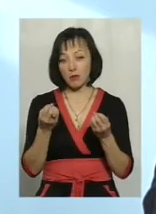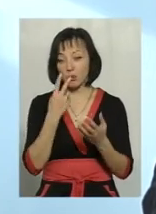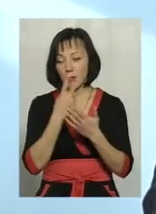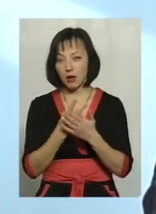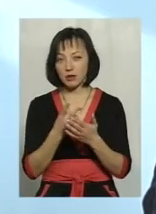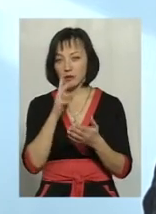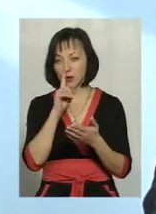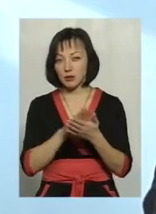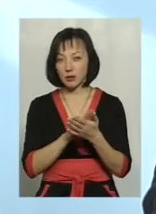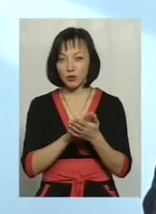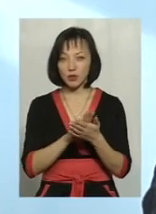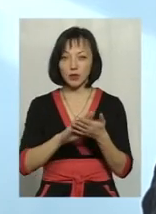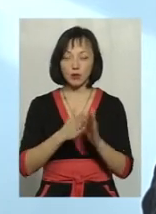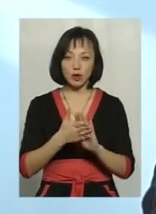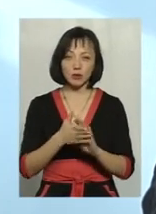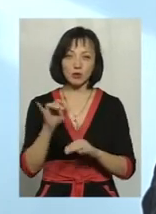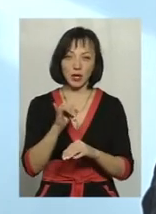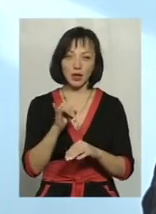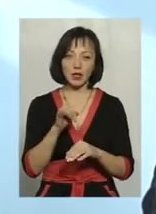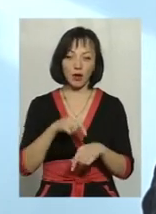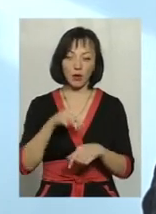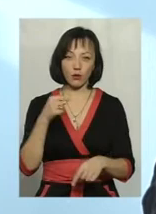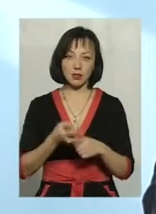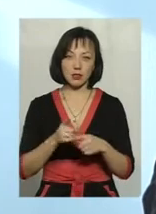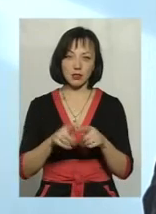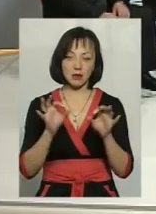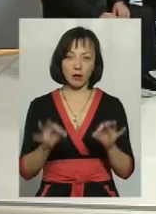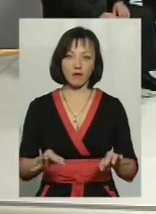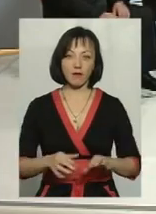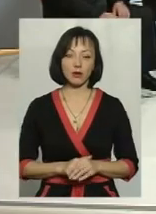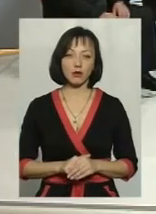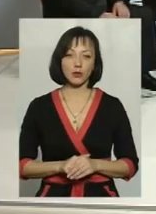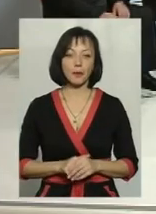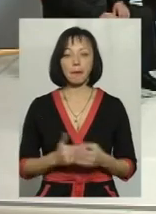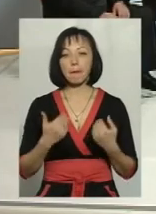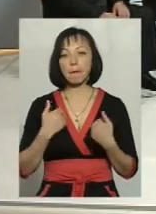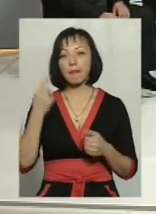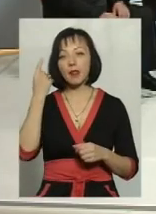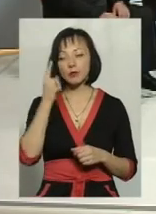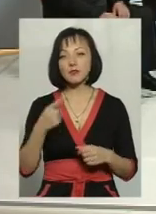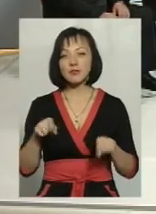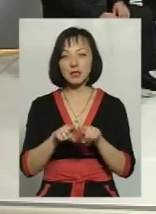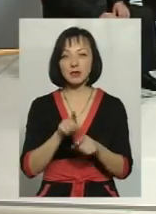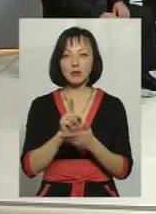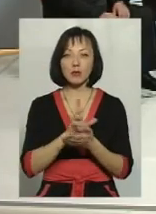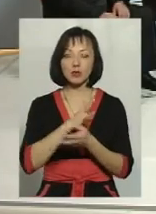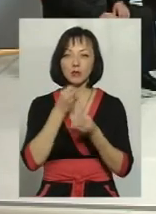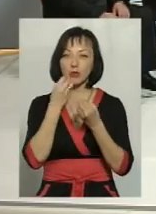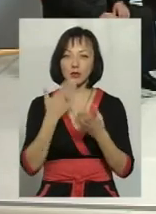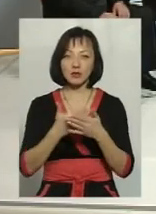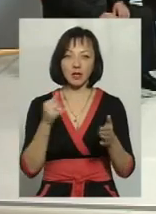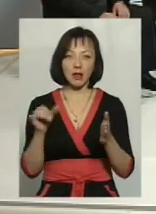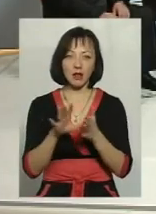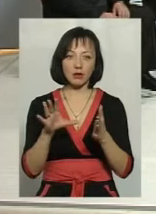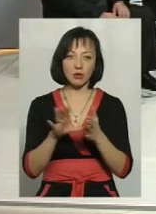певну тіньову якусь ситуацію, і тому реагують на неї адекватно. Я думаю, що все-таки має бути плюс від